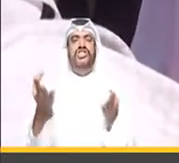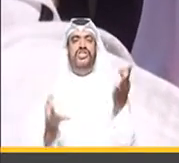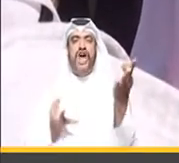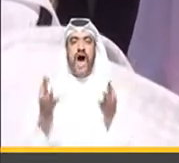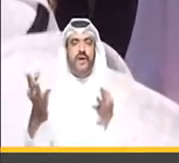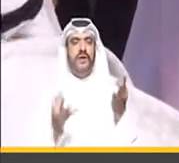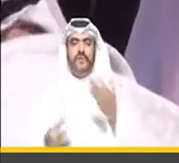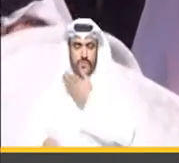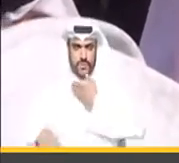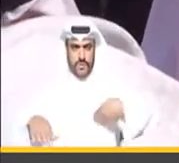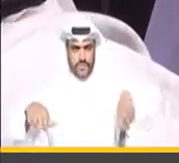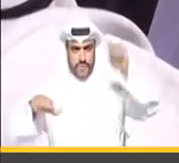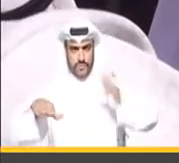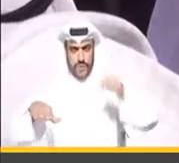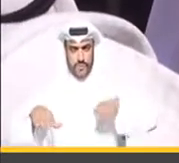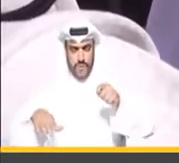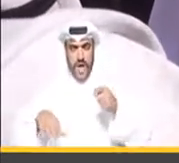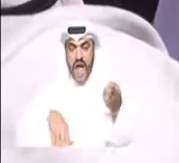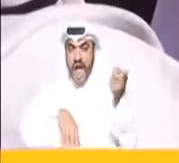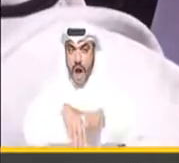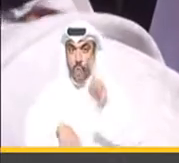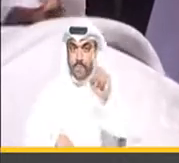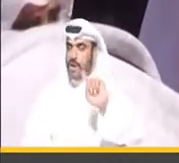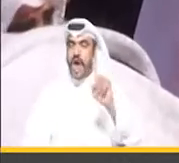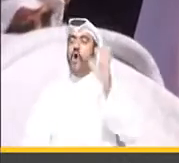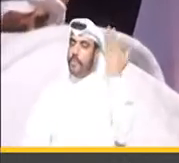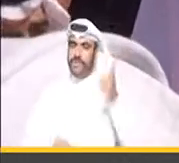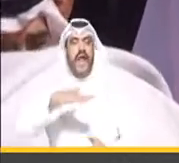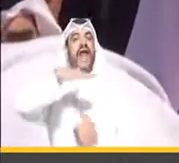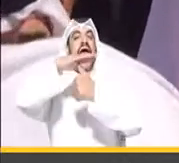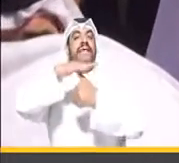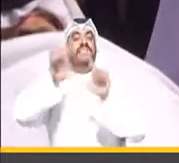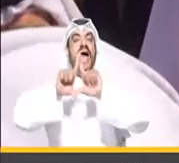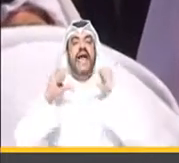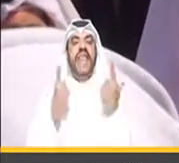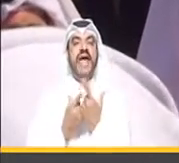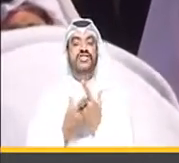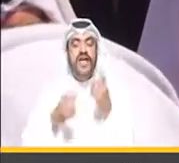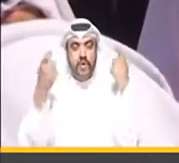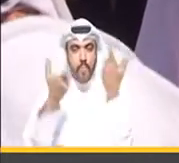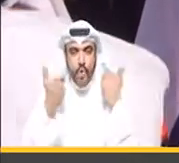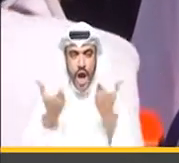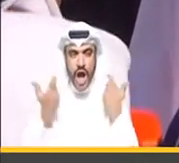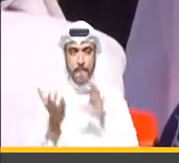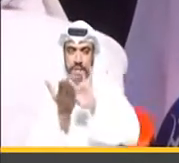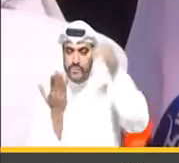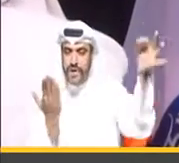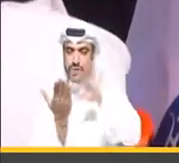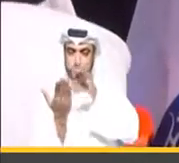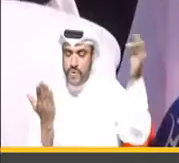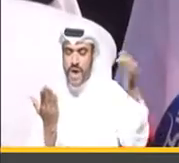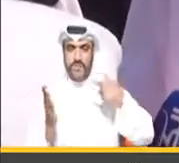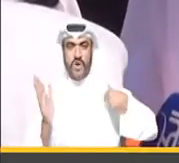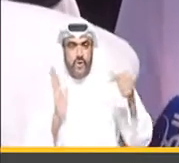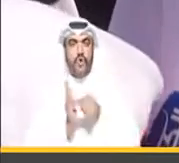جهل، واللي هو ليست أول انتخابات هو يرأس هذه اللجنة في انتخابات سابقة،